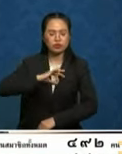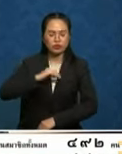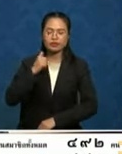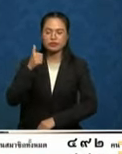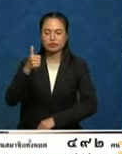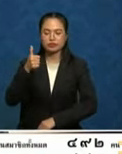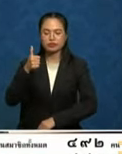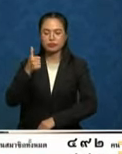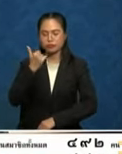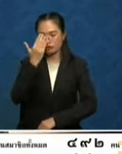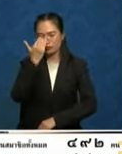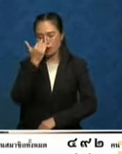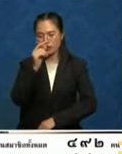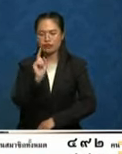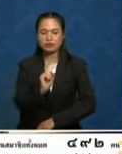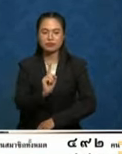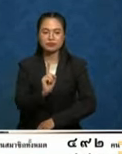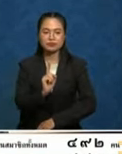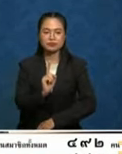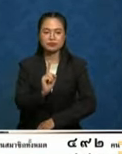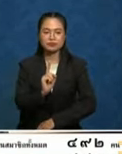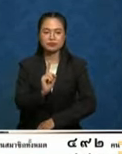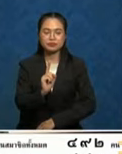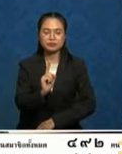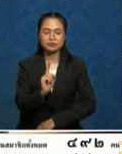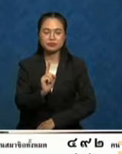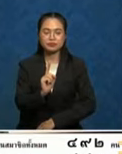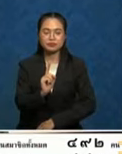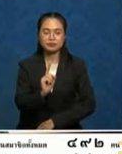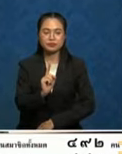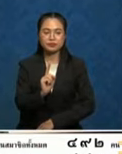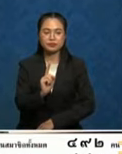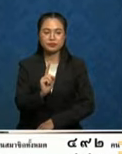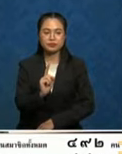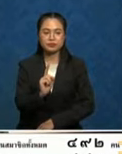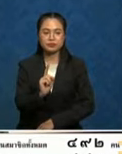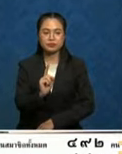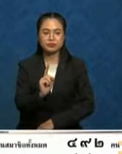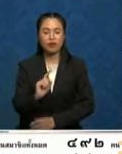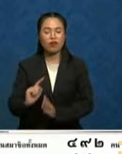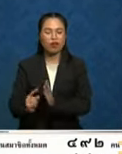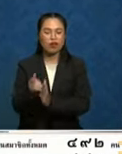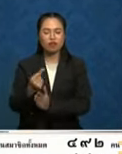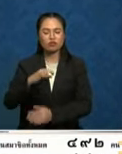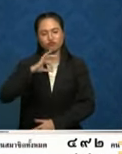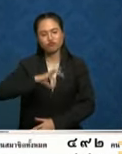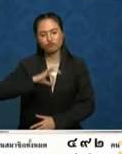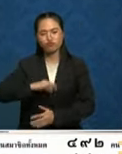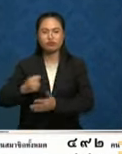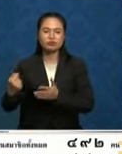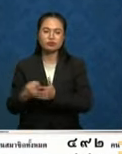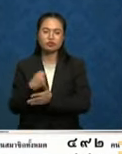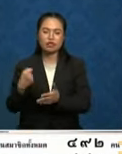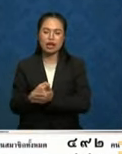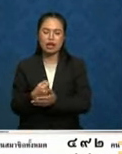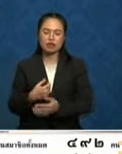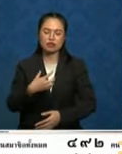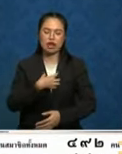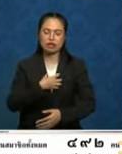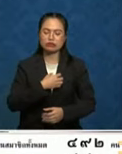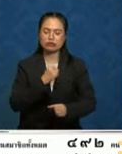จากเป็นที่ทราบกันดีครับแล้วก็เป็นที่น่าเสียดายครับถึงแม้ผมจะมีความรักในระบบ